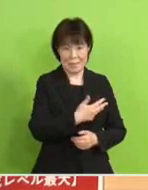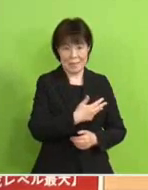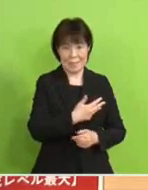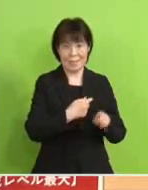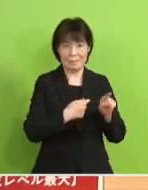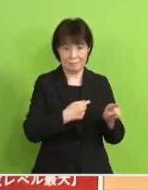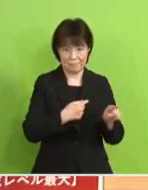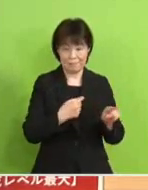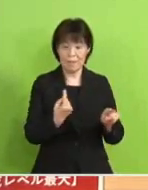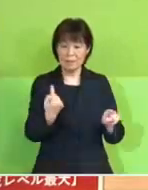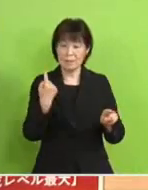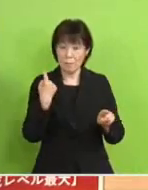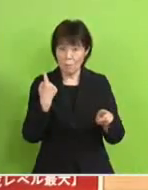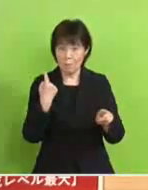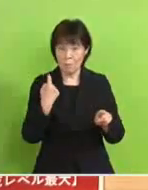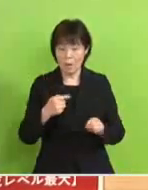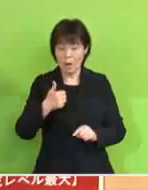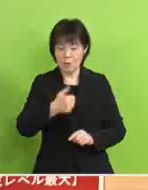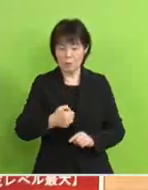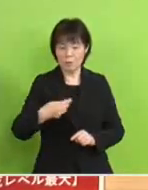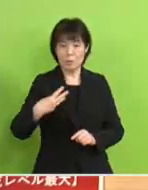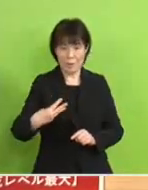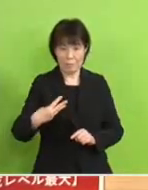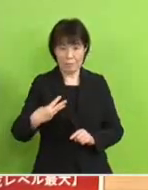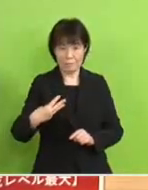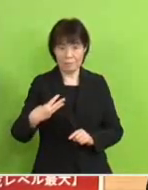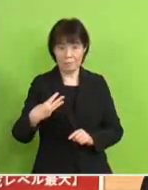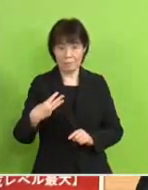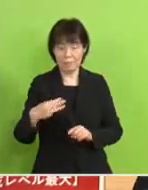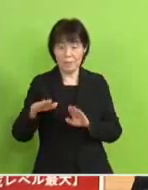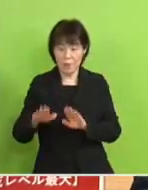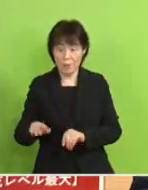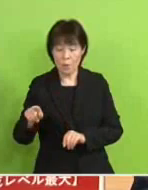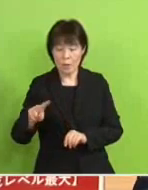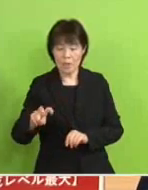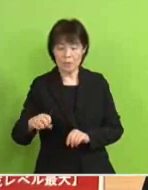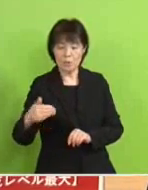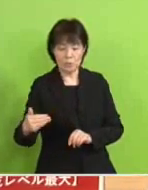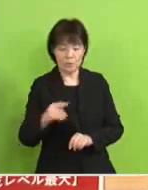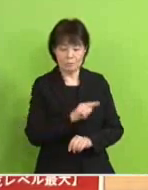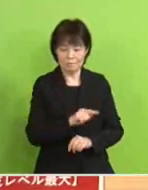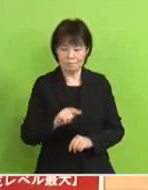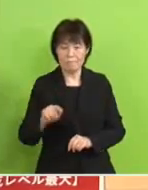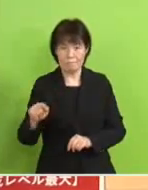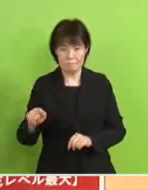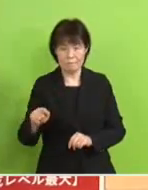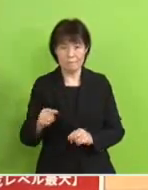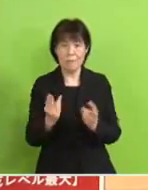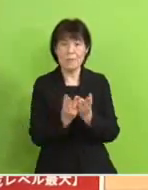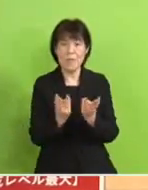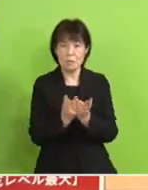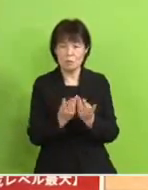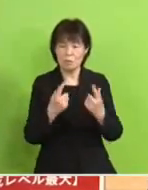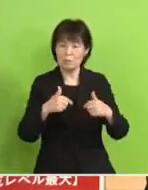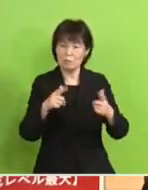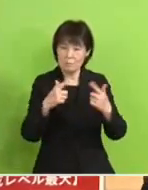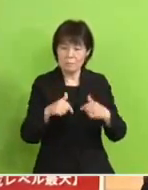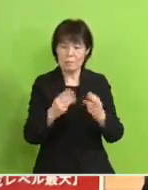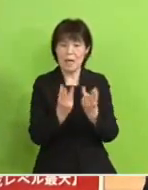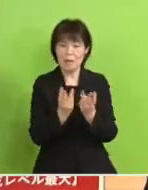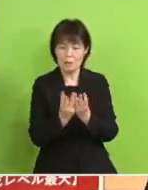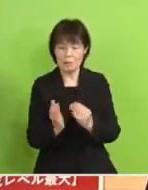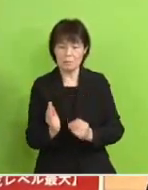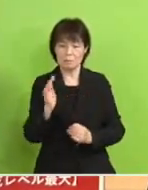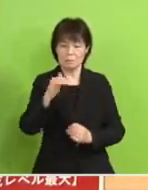名。昨日は53名。そして本日は29名と、日ごとに数